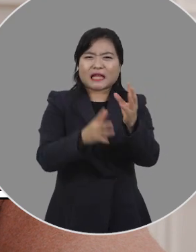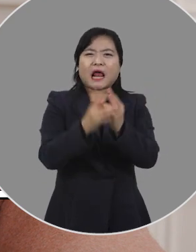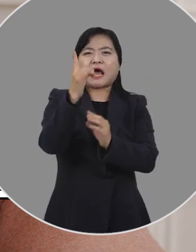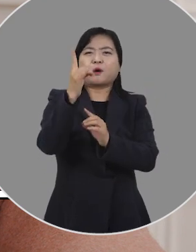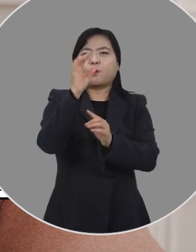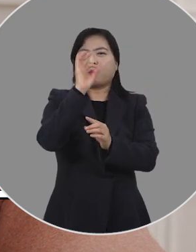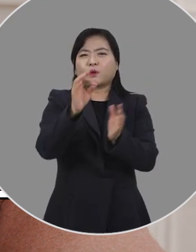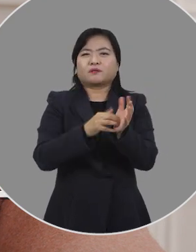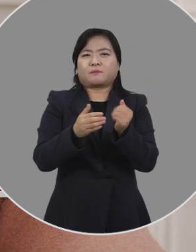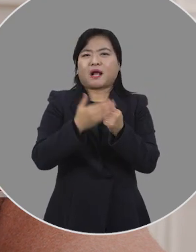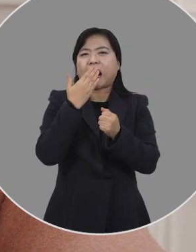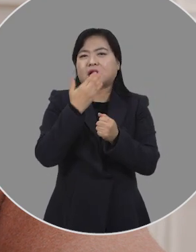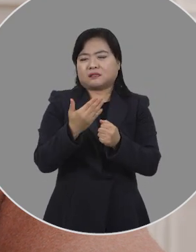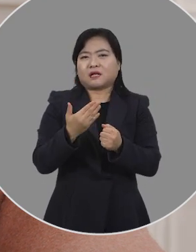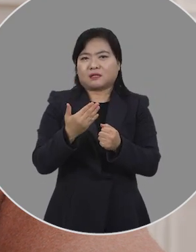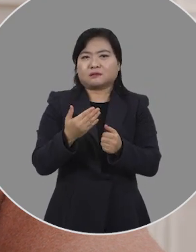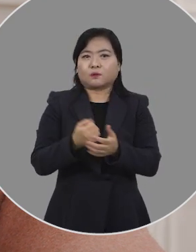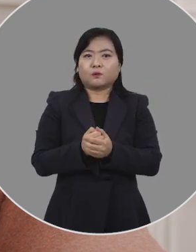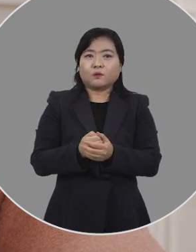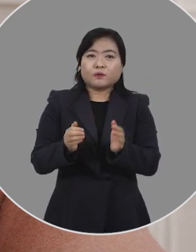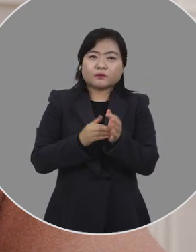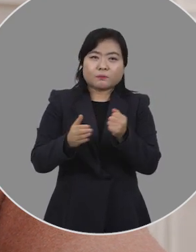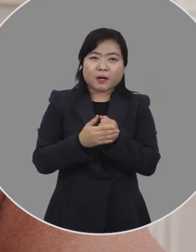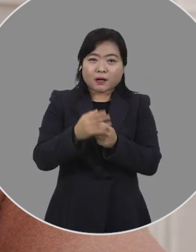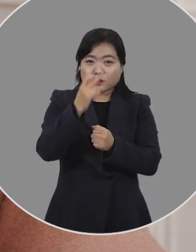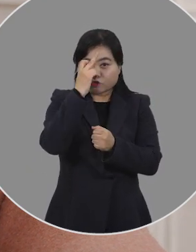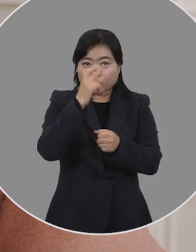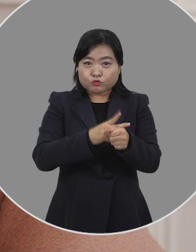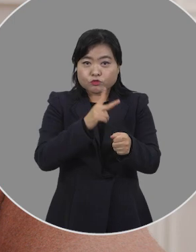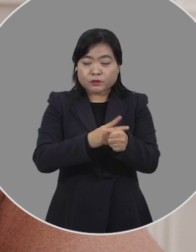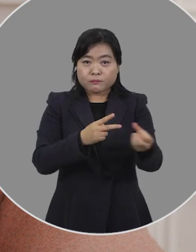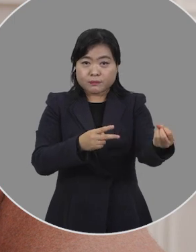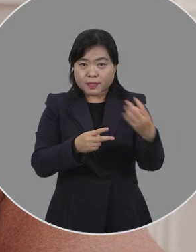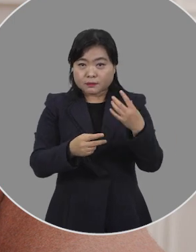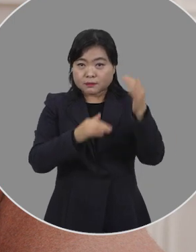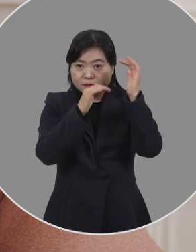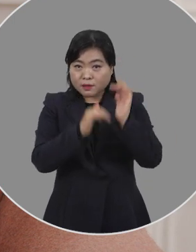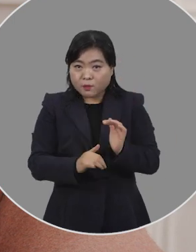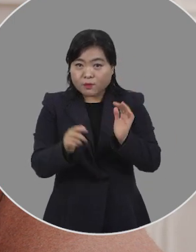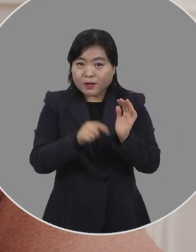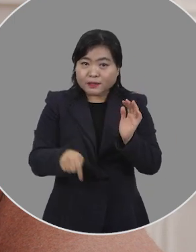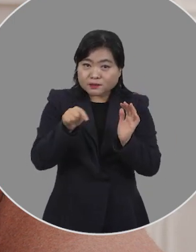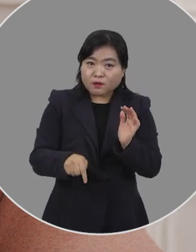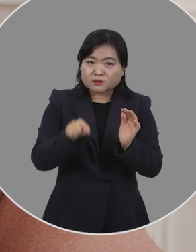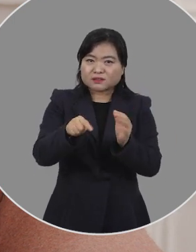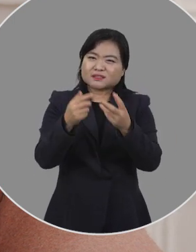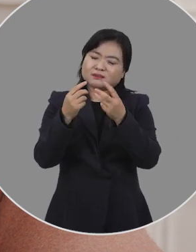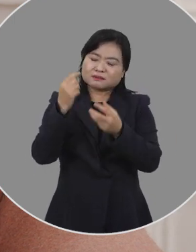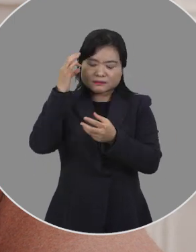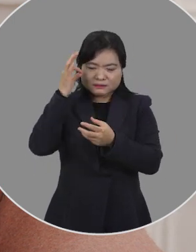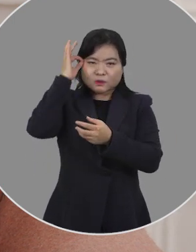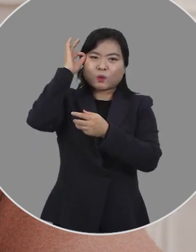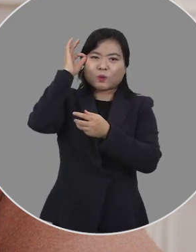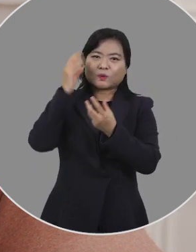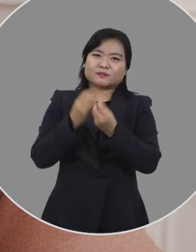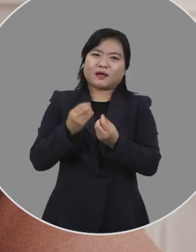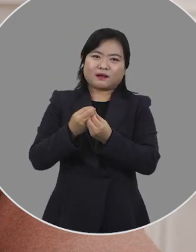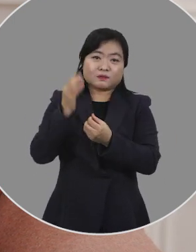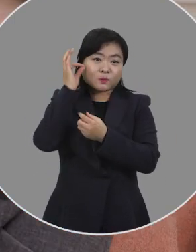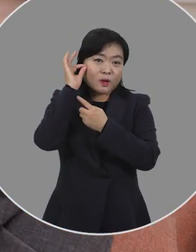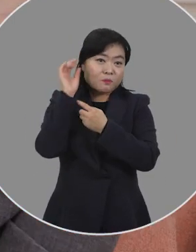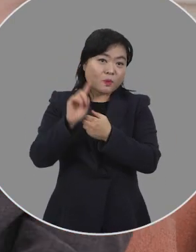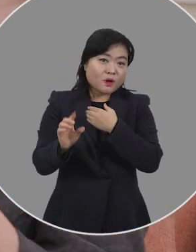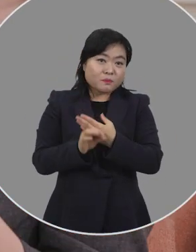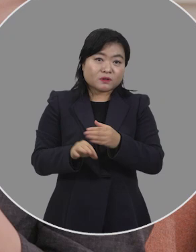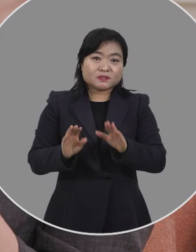현상이라고 이해가 되거든요. 근데 지금 최인철 교수님 말씀하신 내용에서 저는 그 사례가 생각이 났어요. 뭐냐면